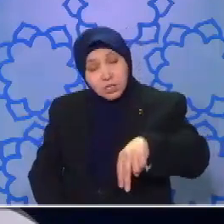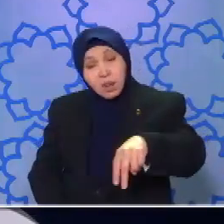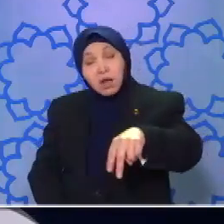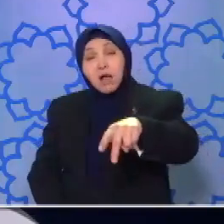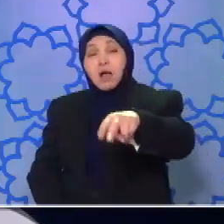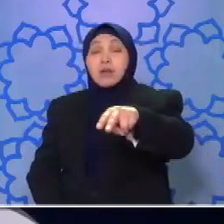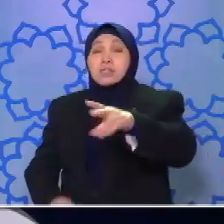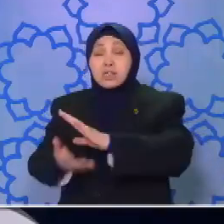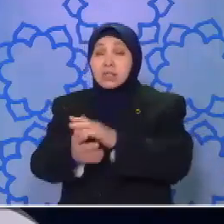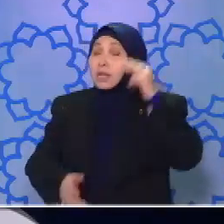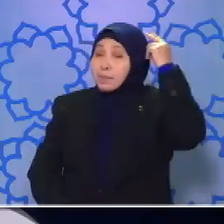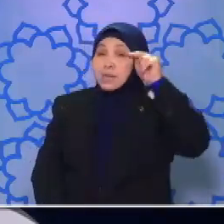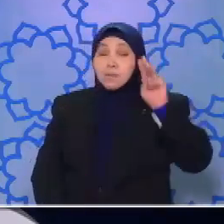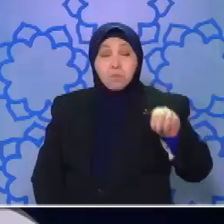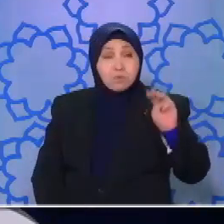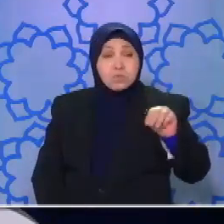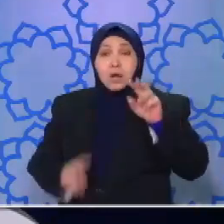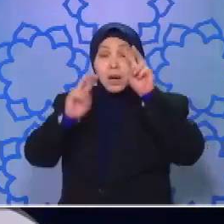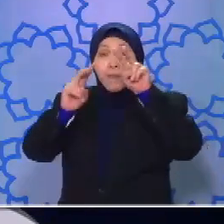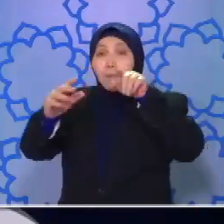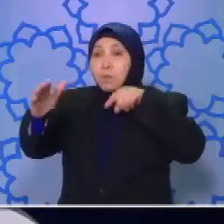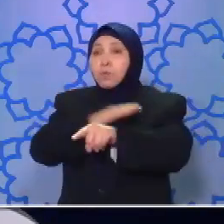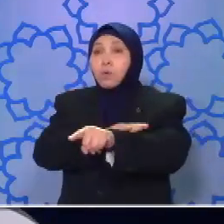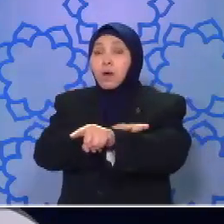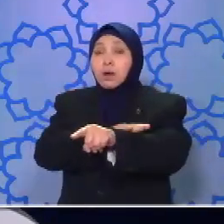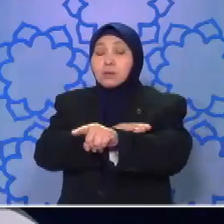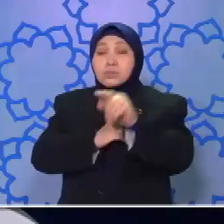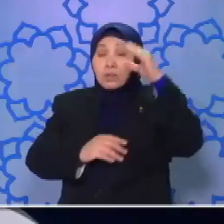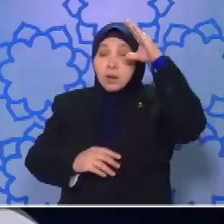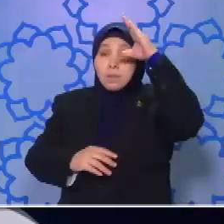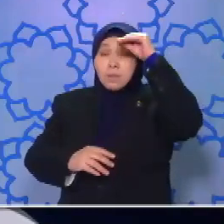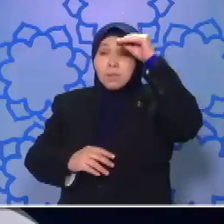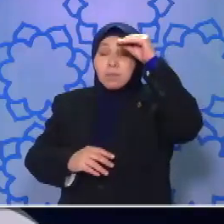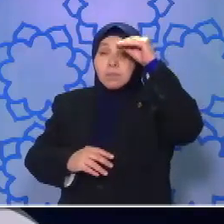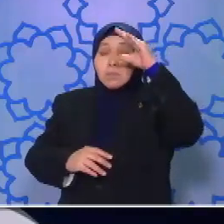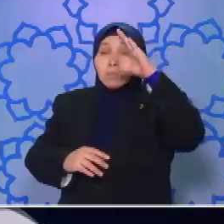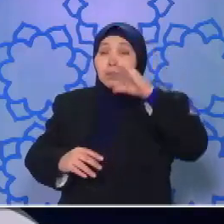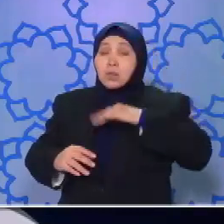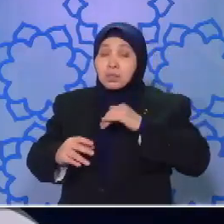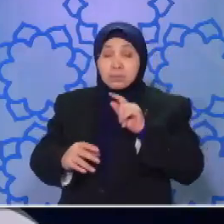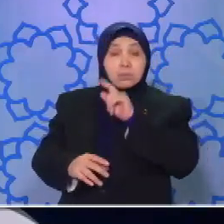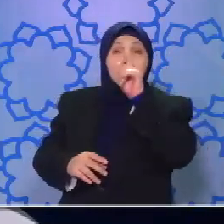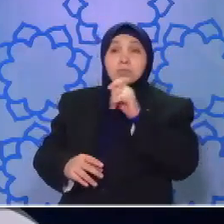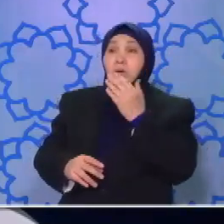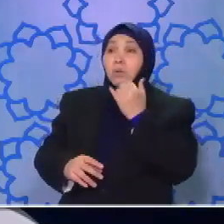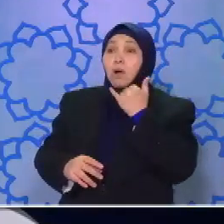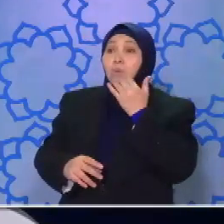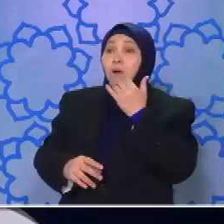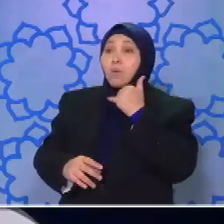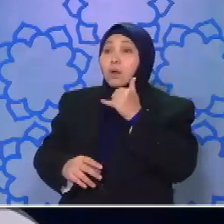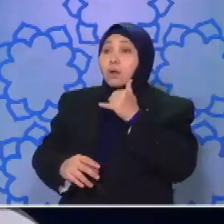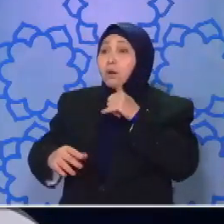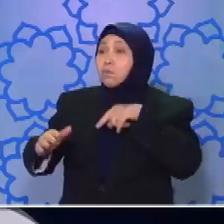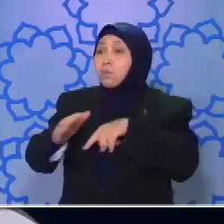Musa melihat pembunuhan seorang anak, ya, seorang pemuda. Maka Nabi Musa bertanya, mengapa engkau membunuh jiwa